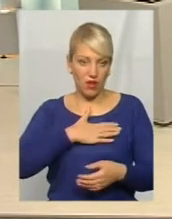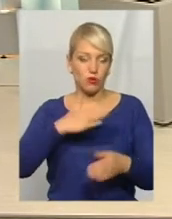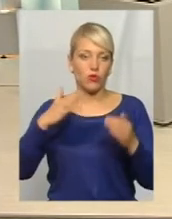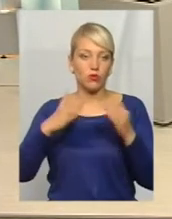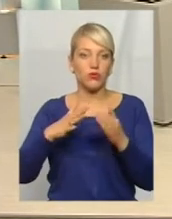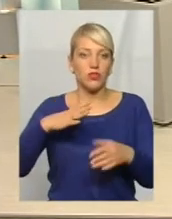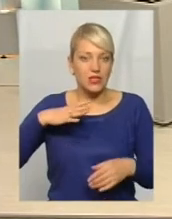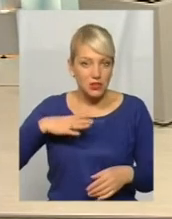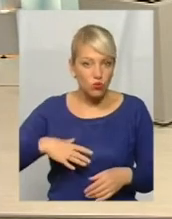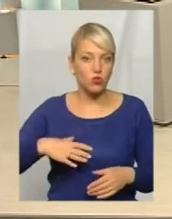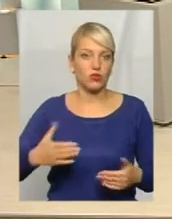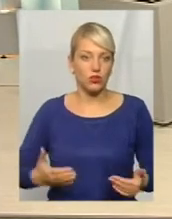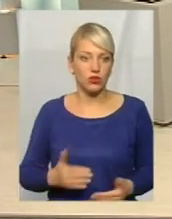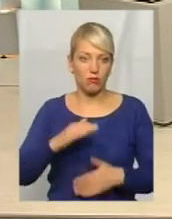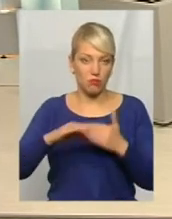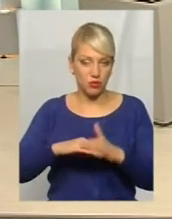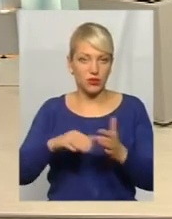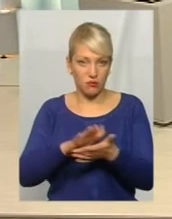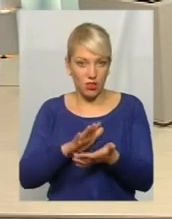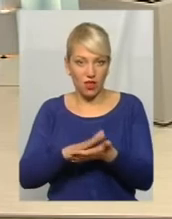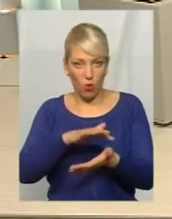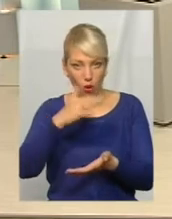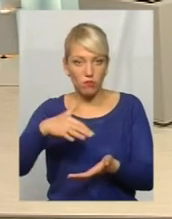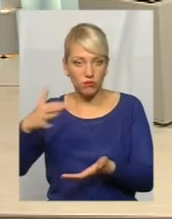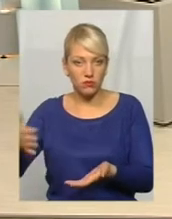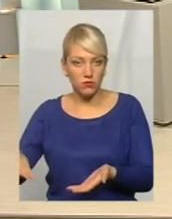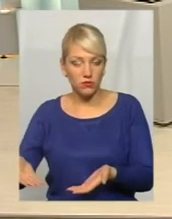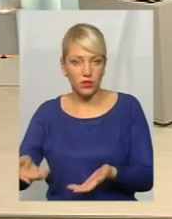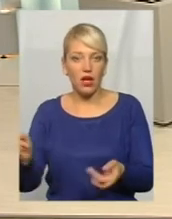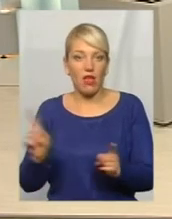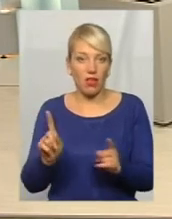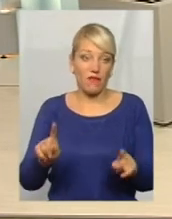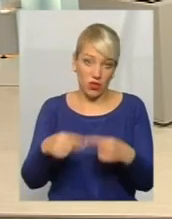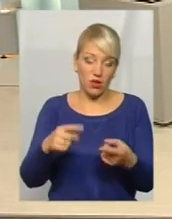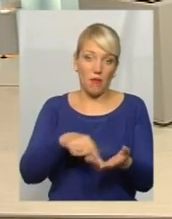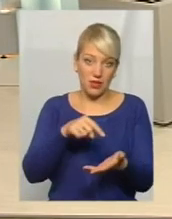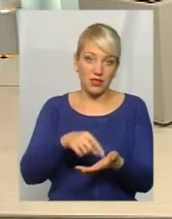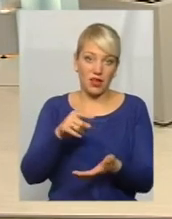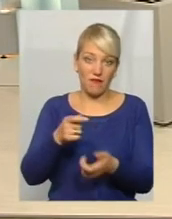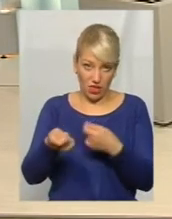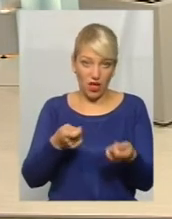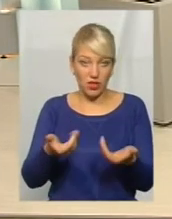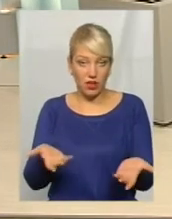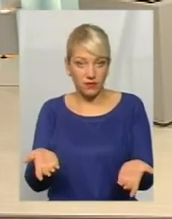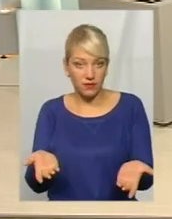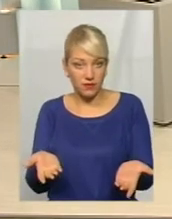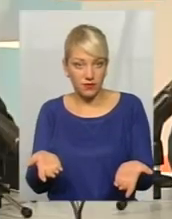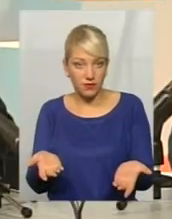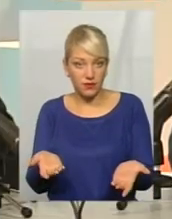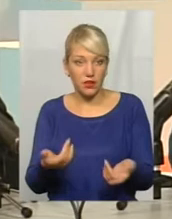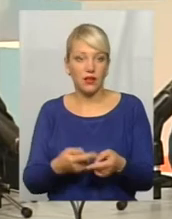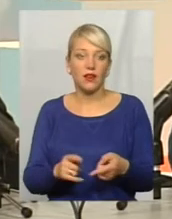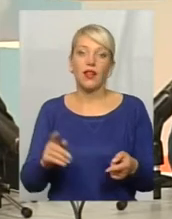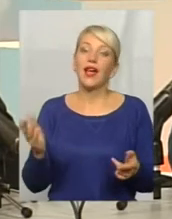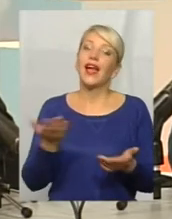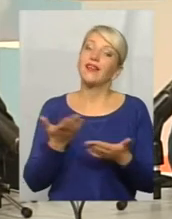вони змушені жити під смітником, який влаштувала їм міська влада? В якій хіба влаштували це... їм